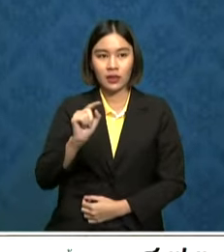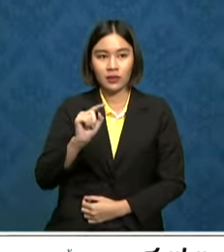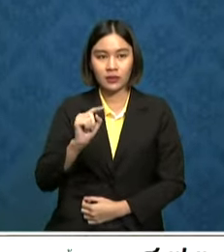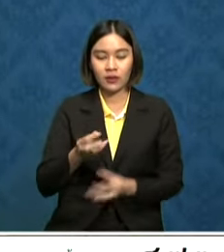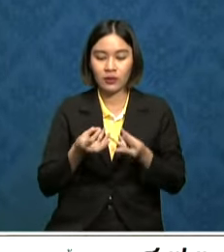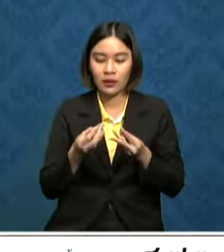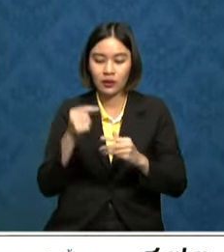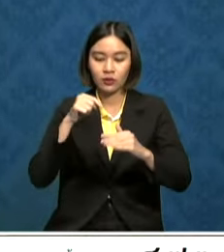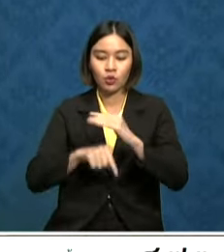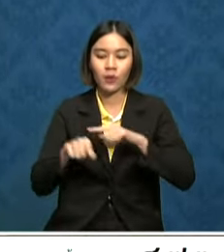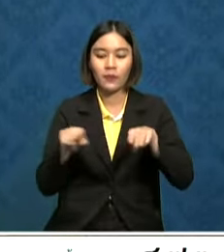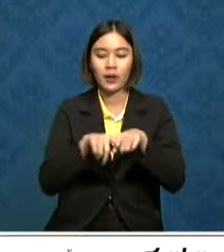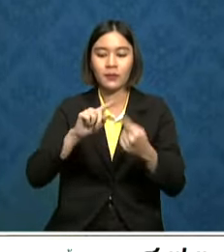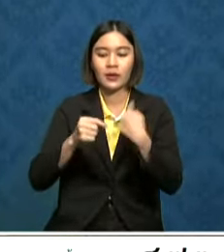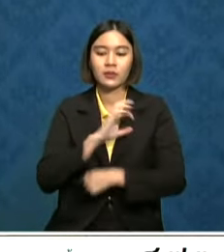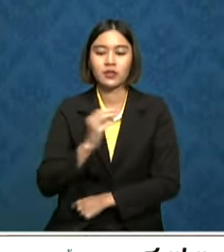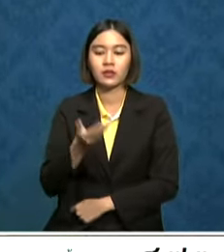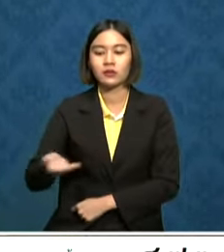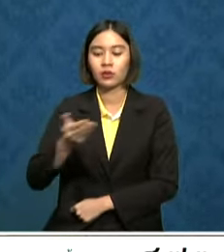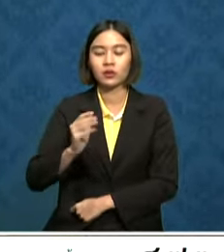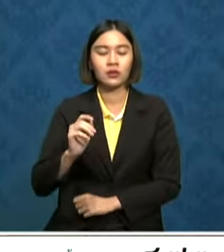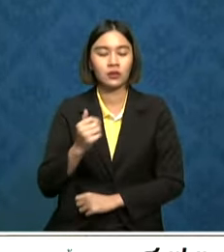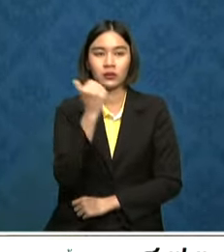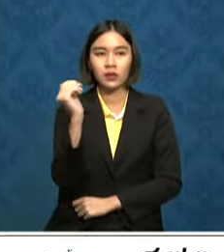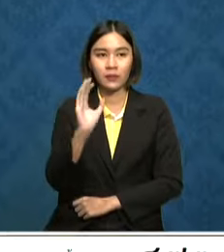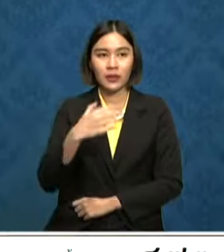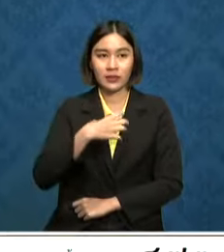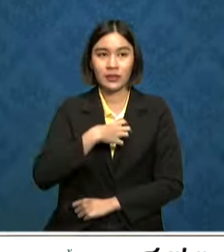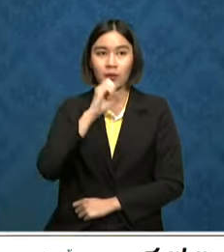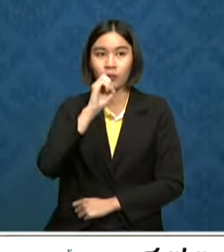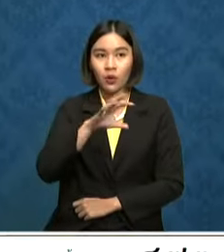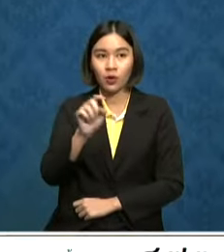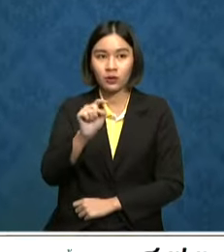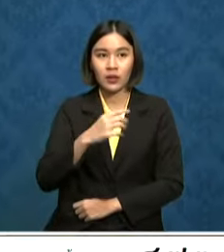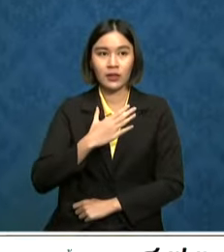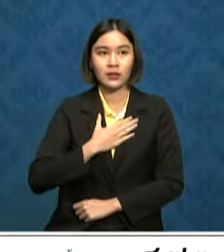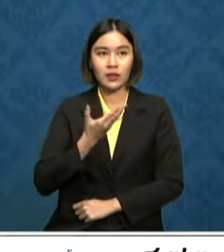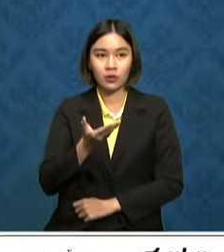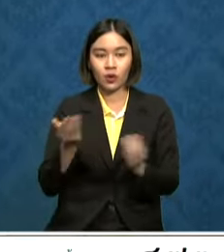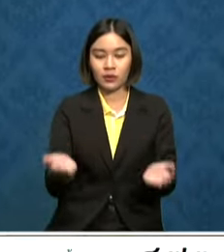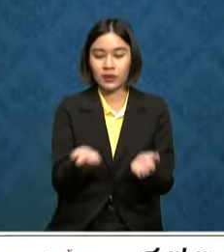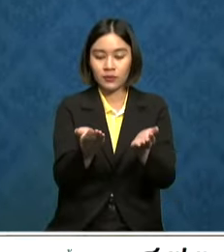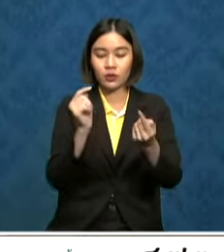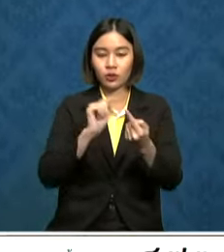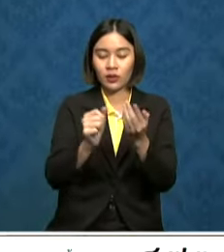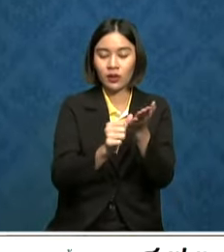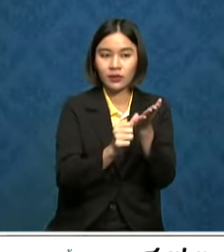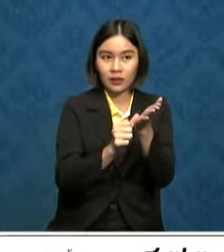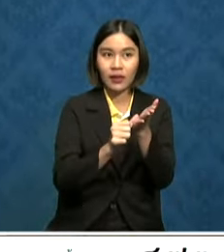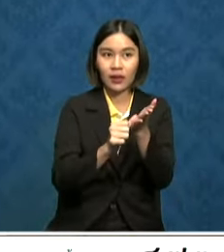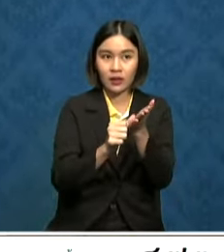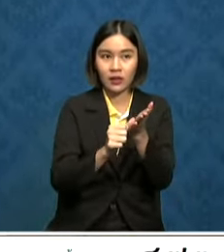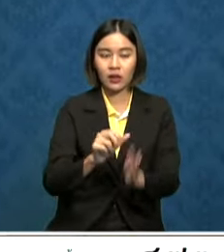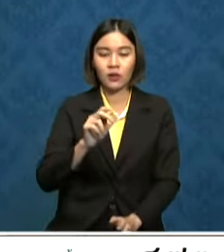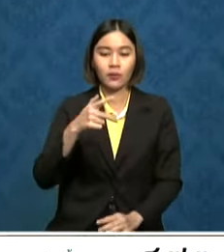ลงรายละเอียดซ้ำกับเพื่อนสมาชิกท่านอื่นๆค่ะดิฉันแค่อยากจะบอกว่าดิฉันขอสนับสนุนในการที่จะแก้ไขร่าง